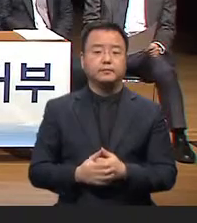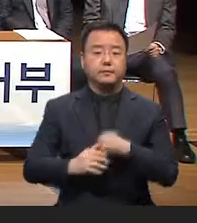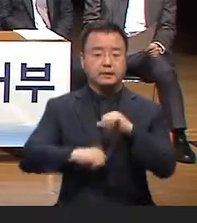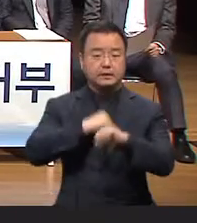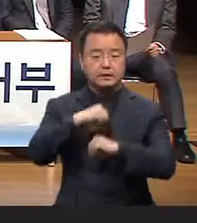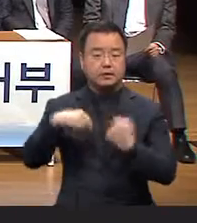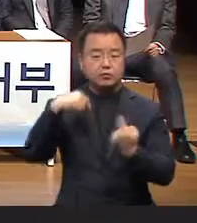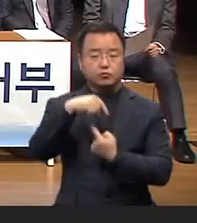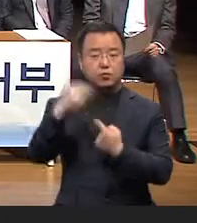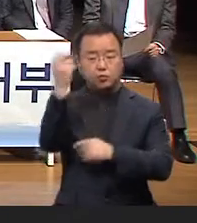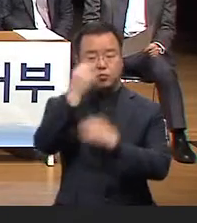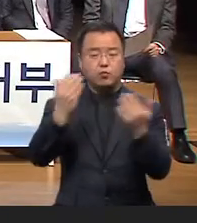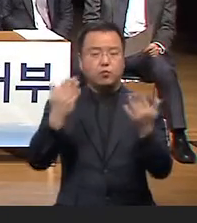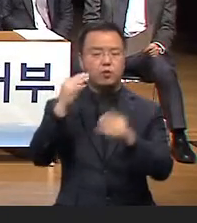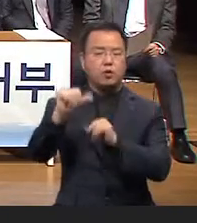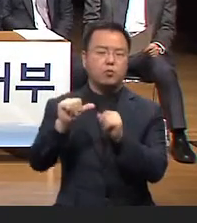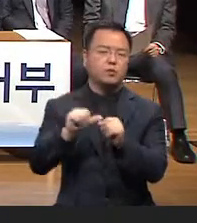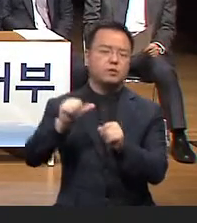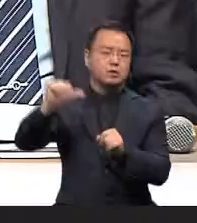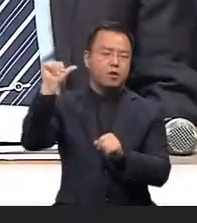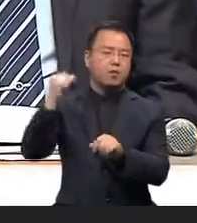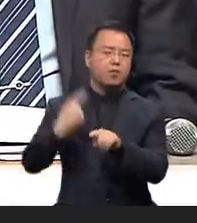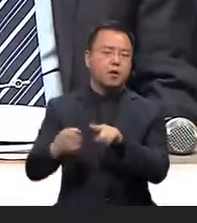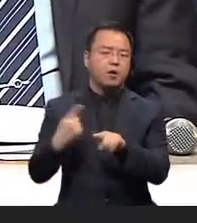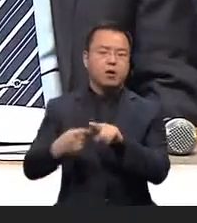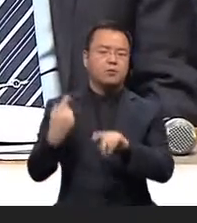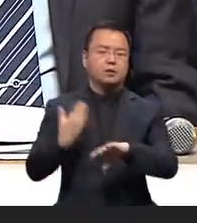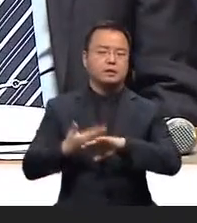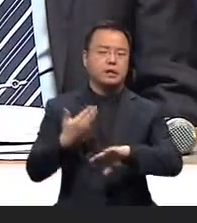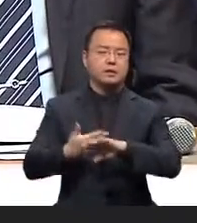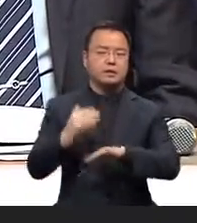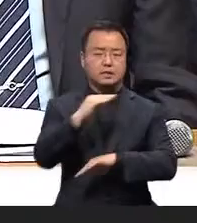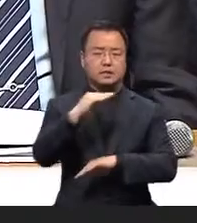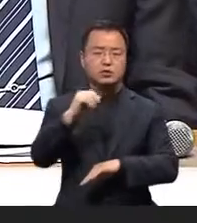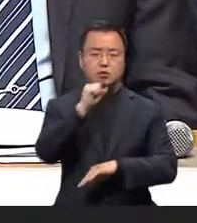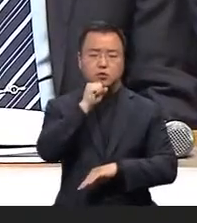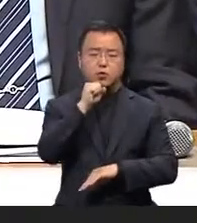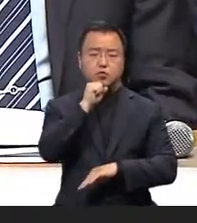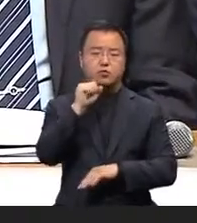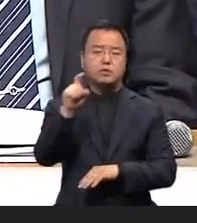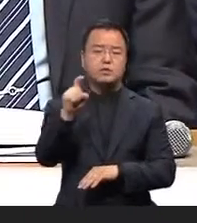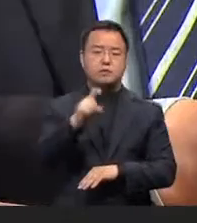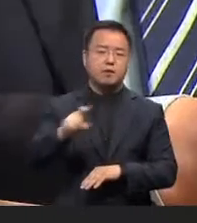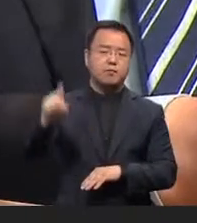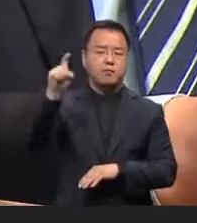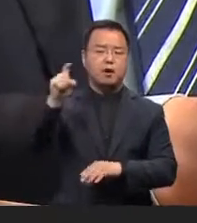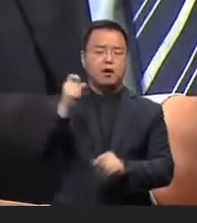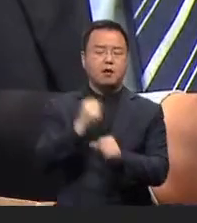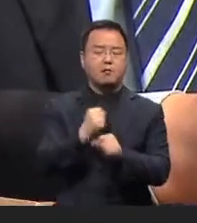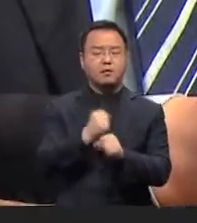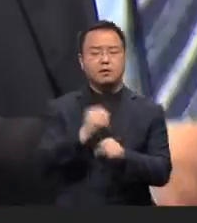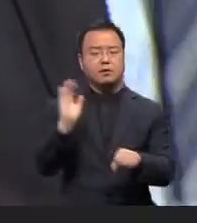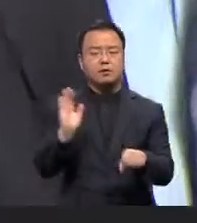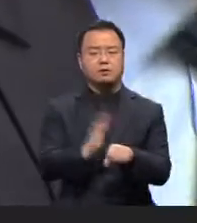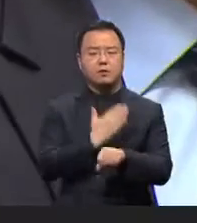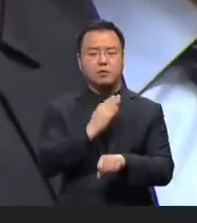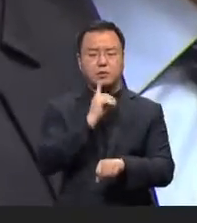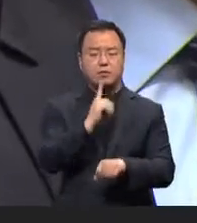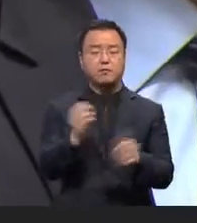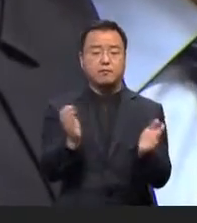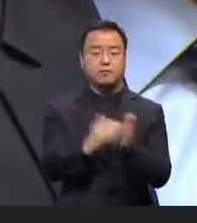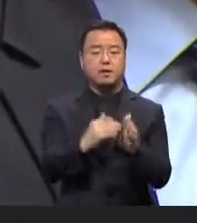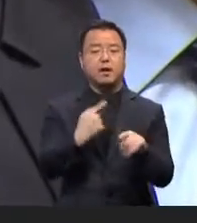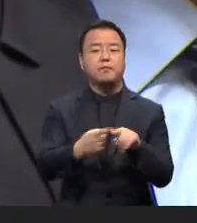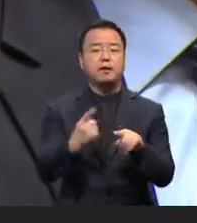자사 구들은 5년전 평가와 달리 기준 점수를 일방적으로 10점 올린 건 부당하다 고 주장합니다 평가 지표 도 자사고에